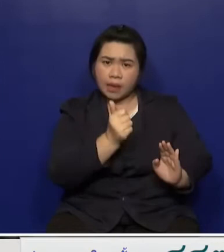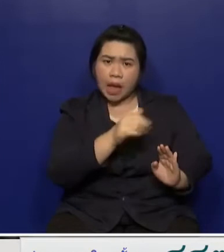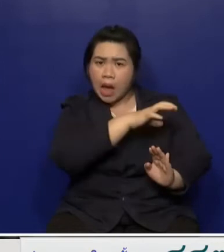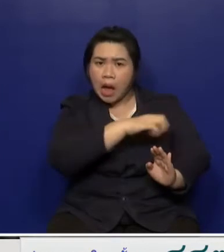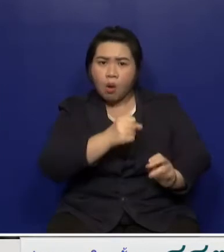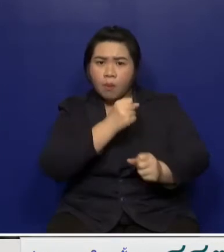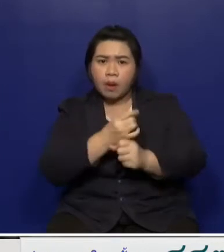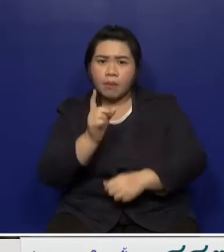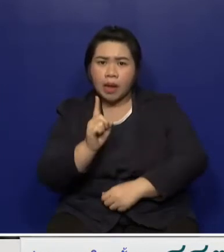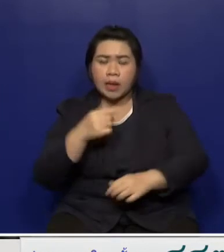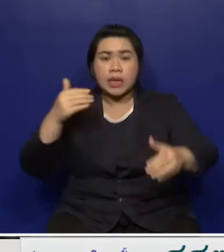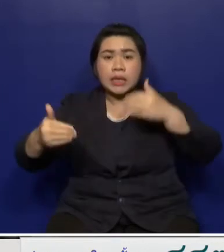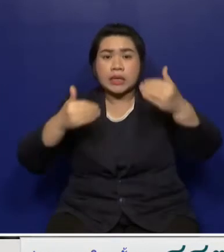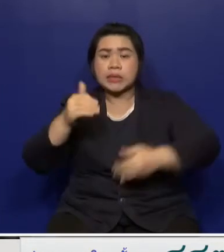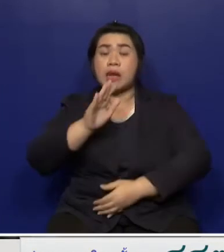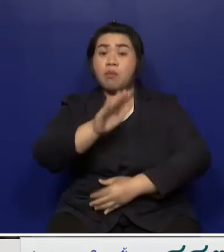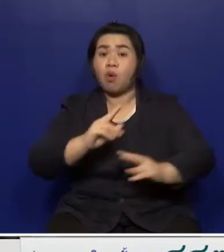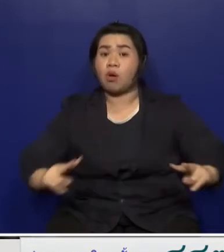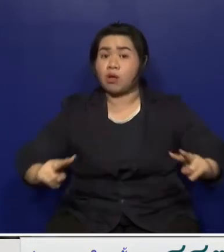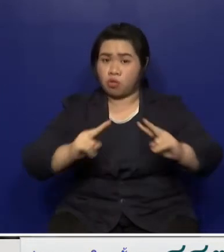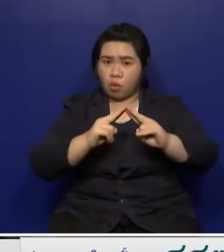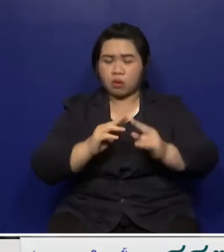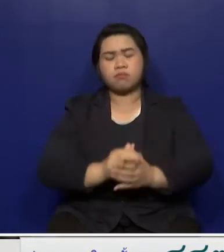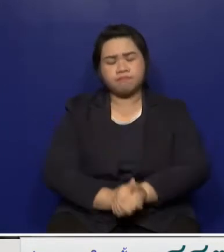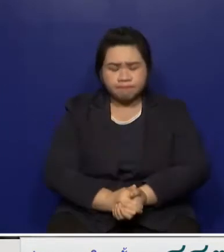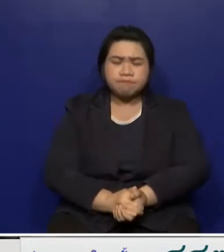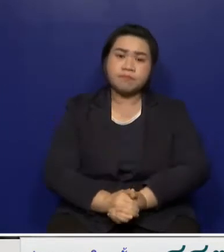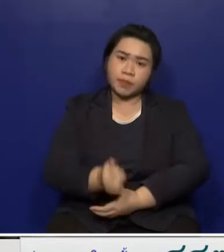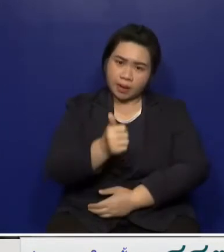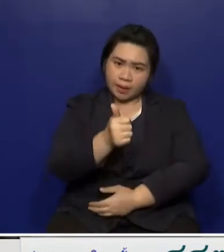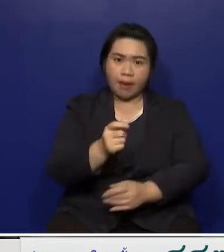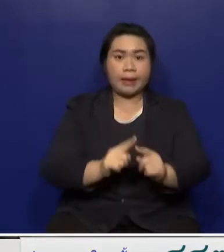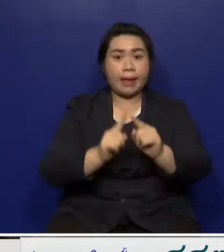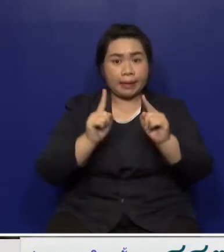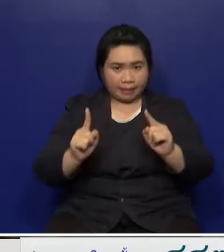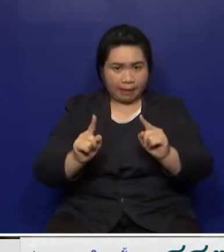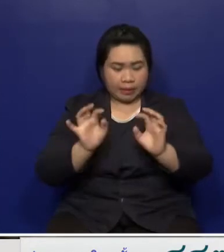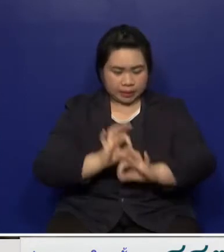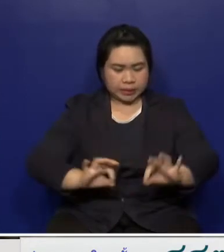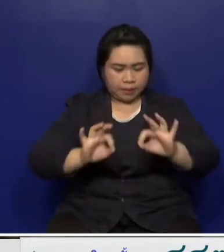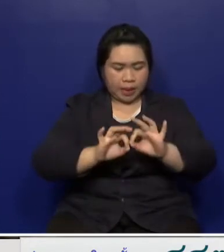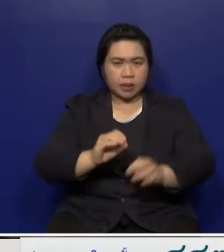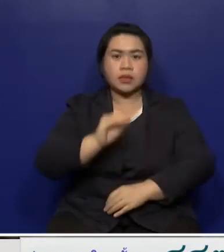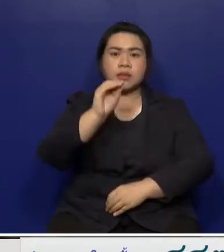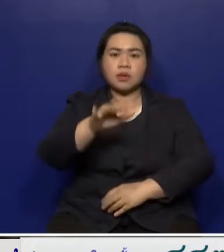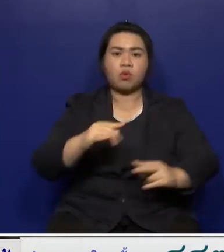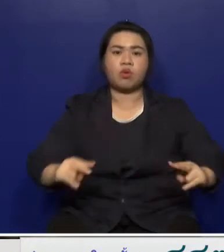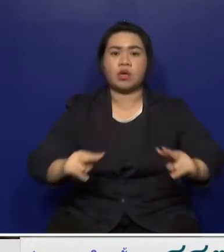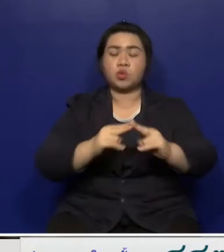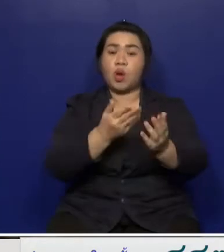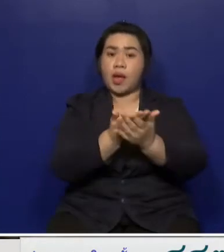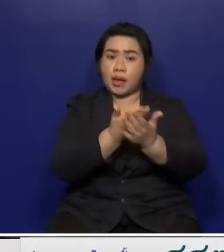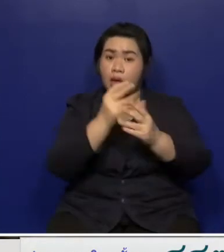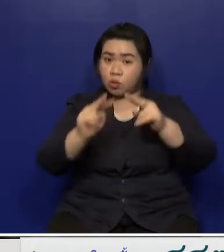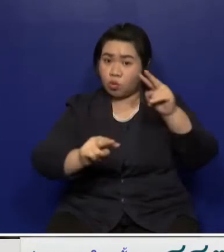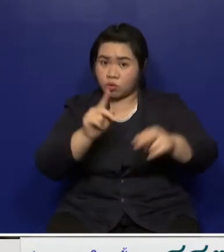จะมีกิ belleรรขท่าน commissionerเตงแ beach studentัสอบก่อน